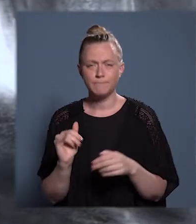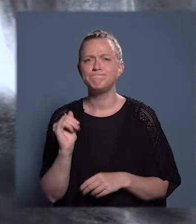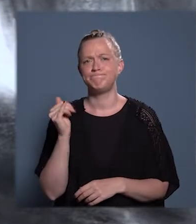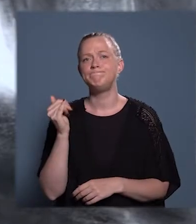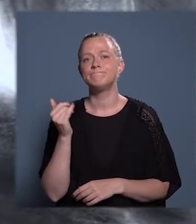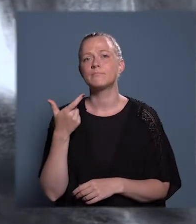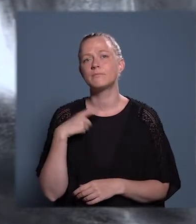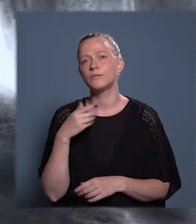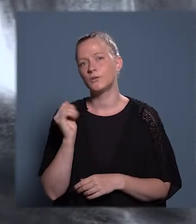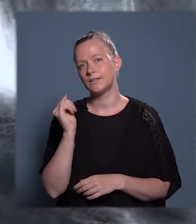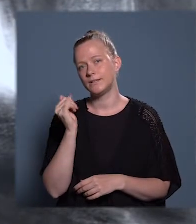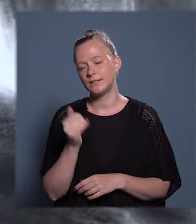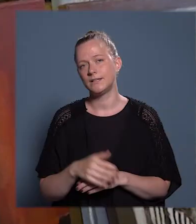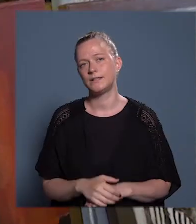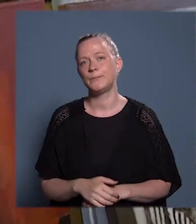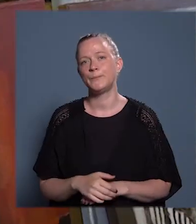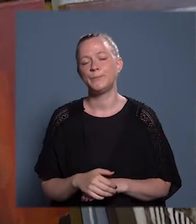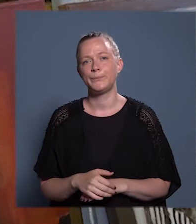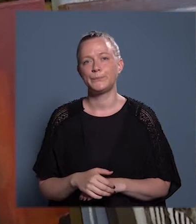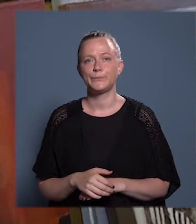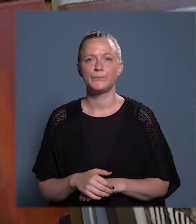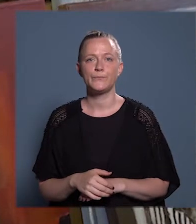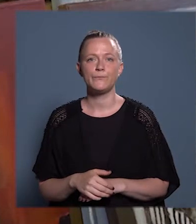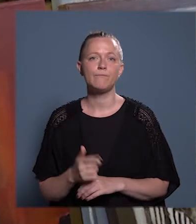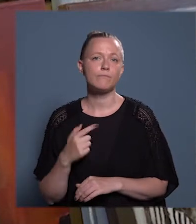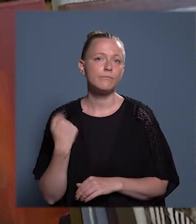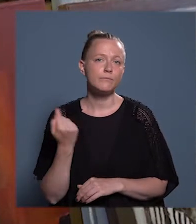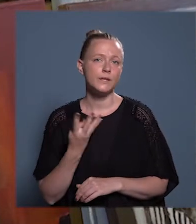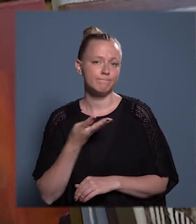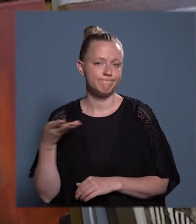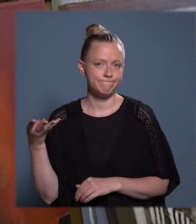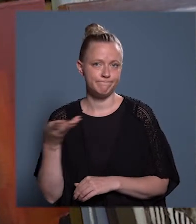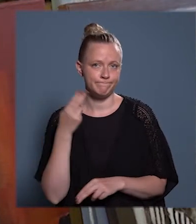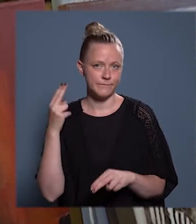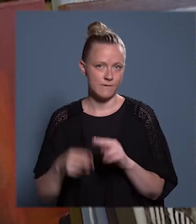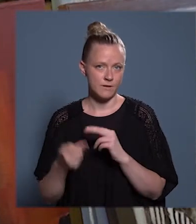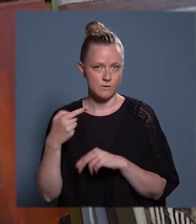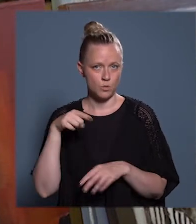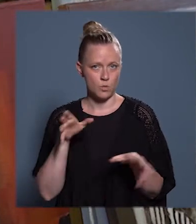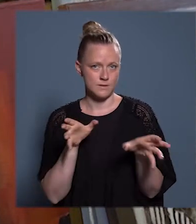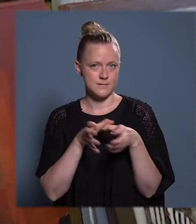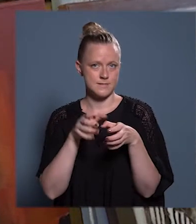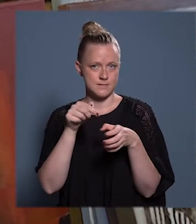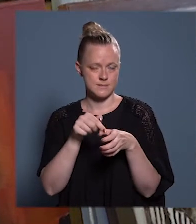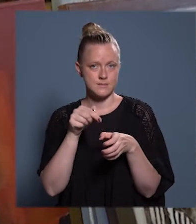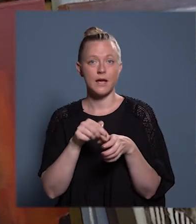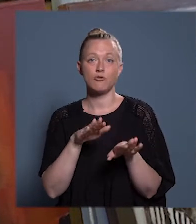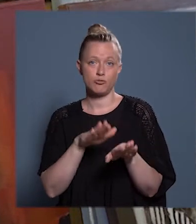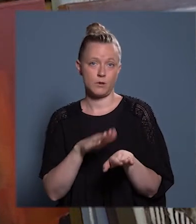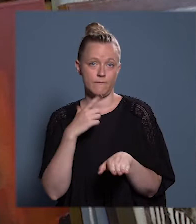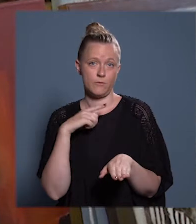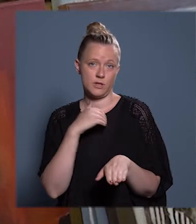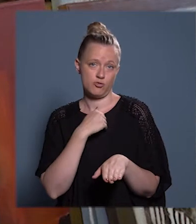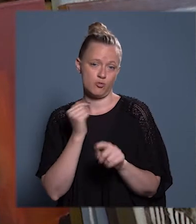volt, igen. Hát mi négyen végeztünk ott az osztályon, és ott maradtunk az iskolába,